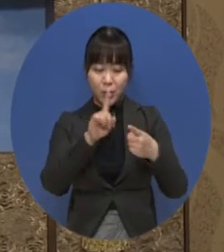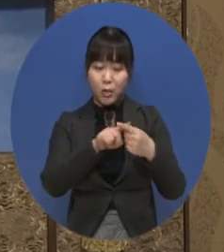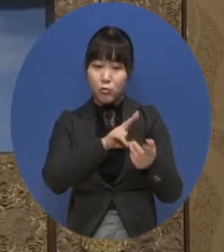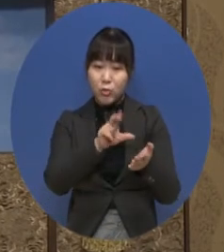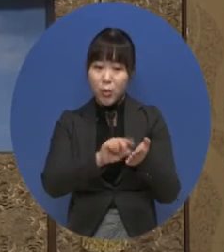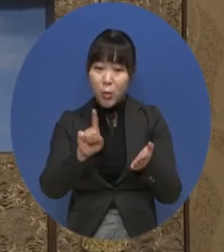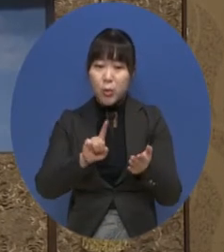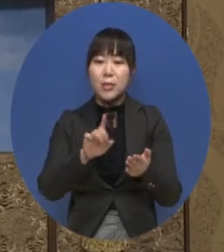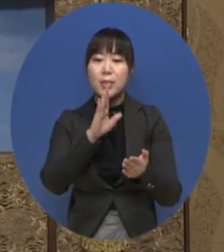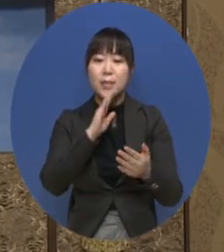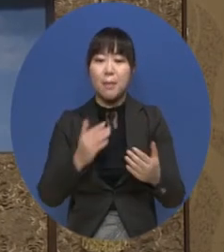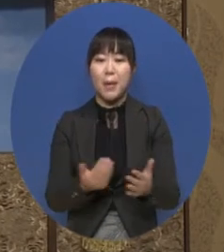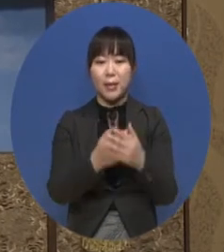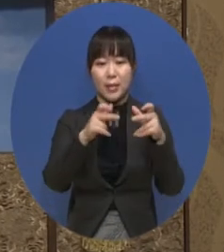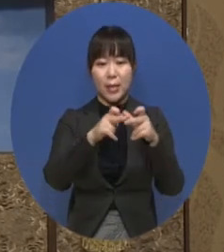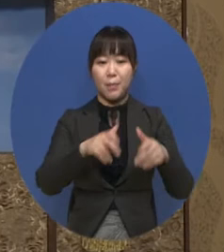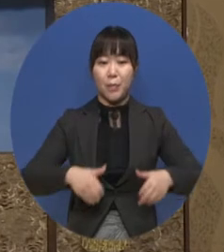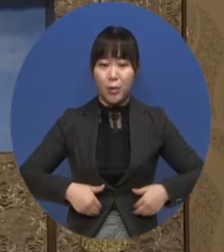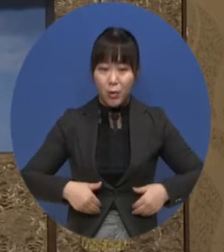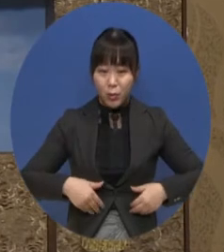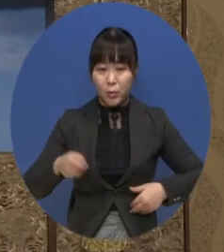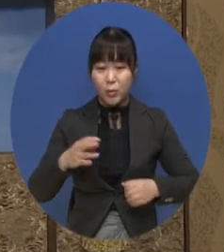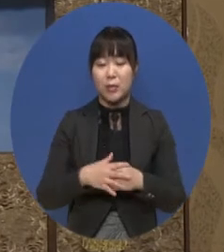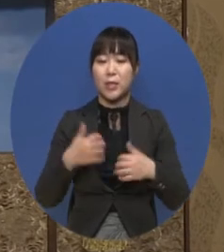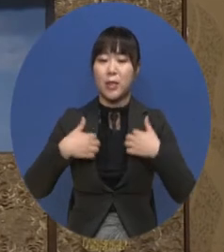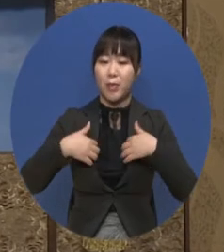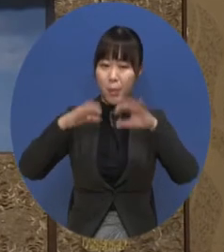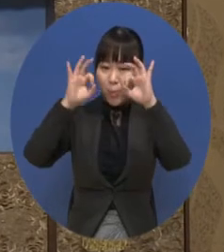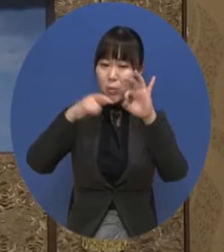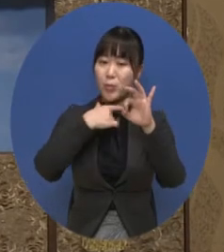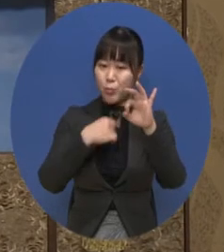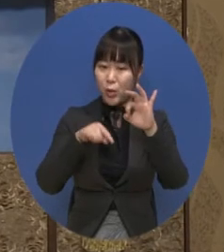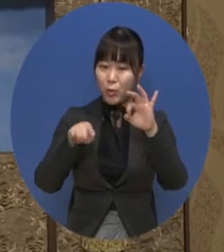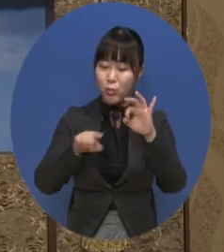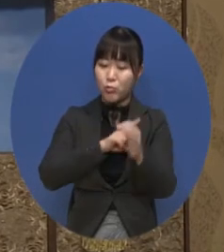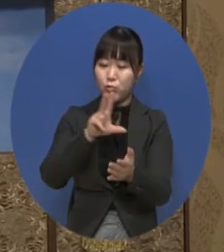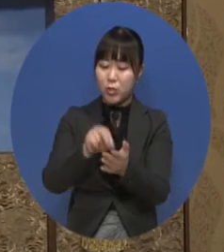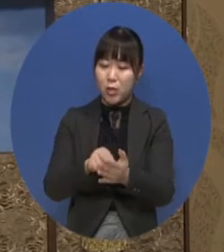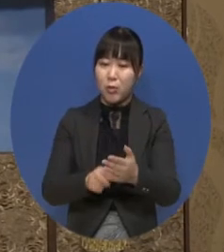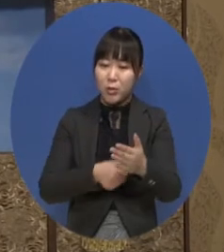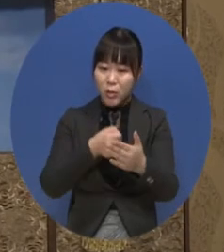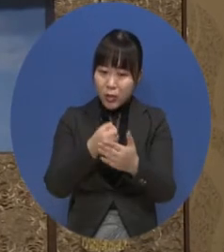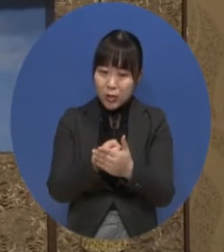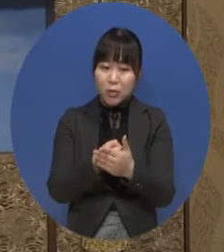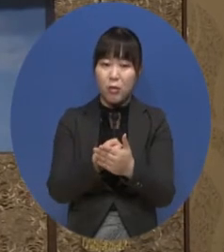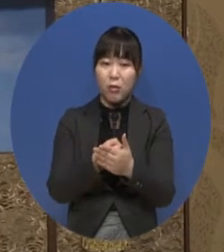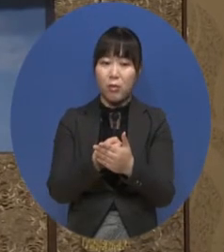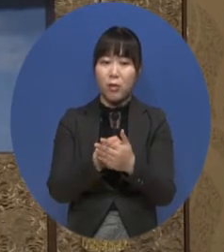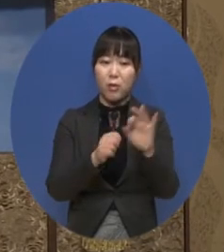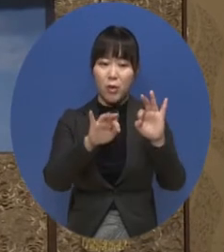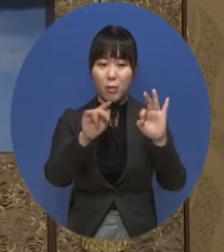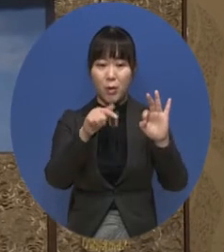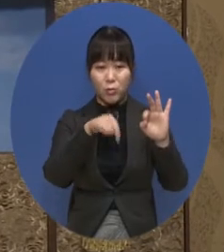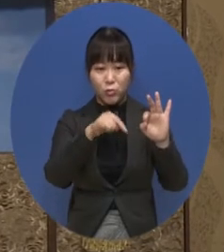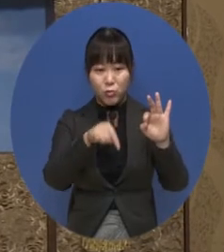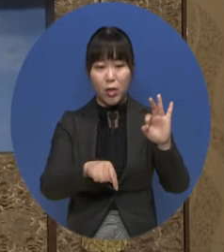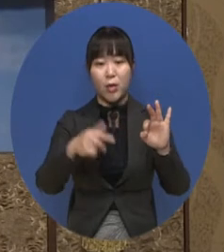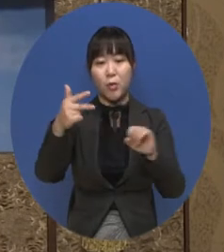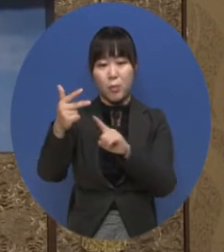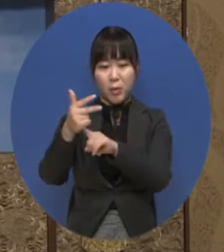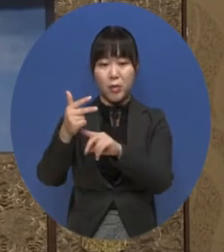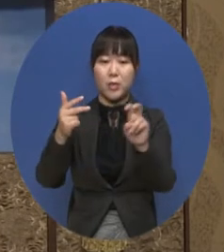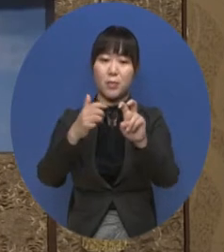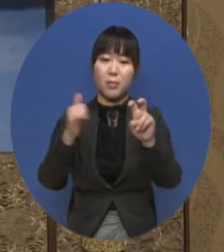실제 발달장애인들이 필요로 하는 거 혹은 재밌게 보고 싶어 하는 것들을 주제로 선정을 해서 10편 중에 7편에